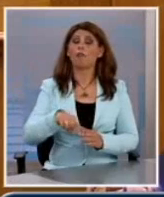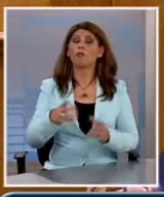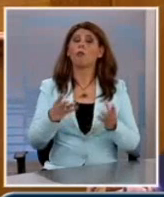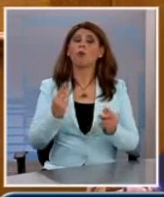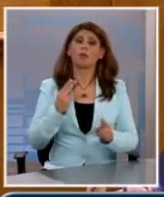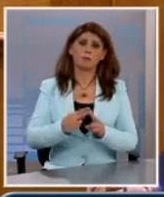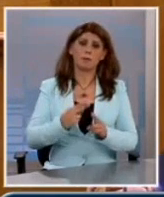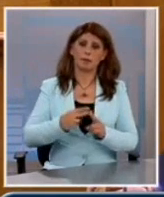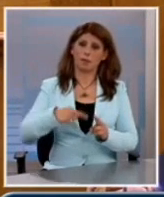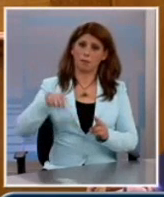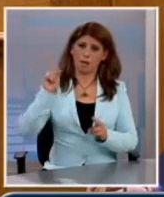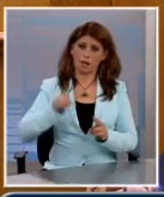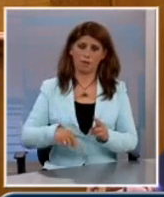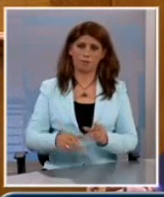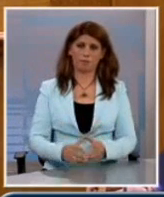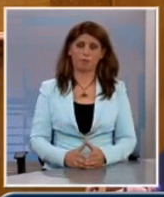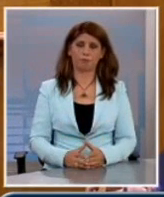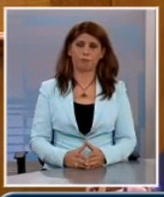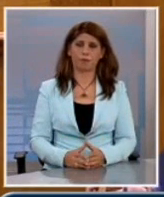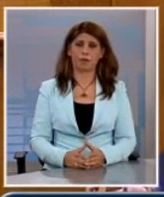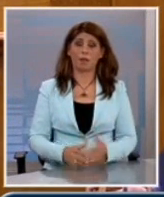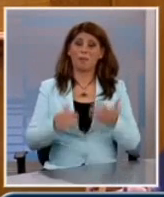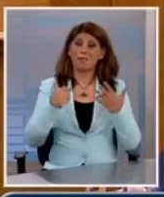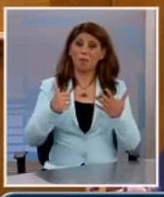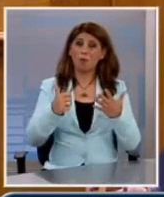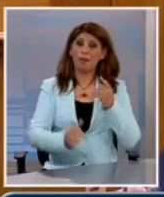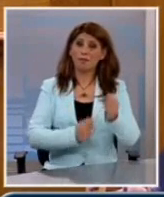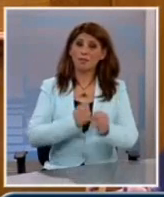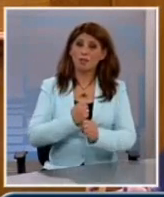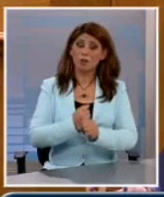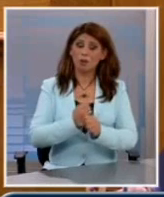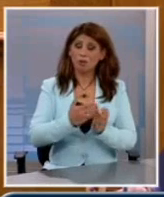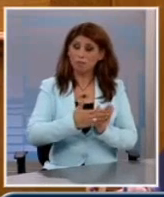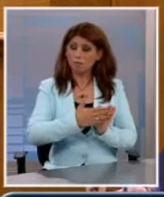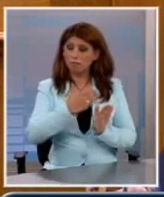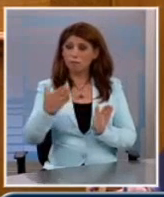μέρα. Μετά από 6 ολόκληρα χρόνια